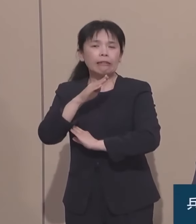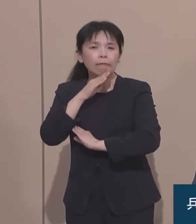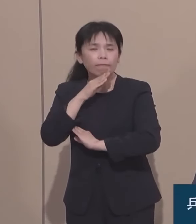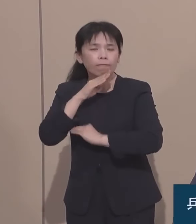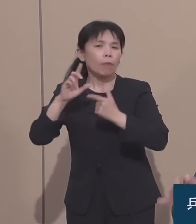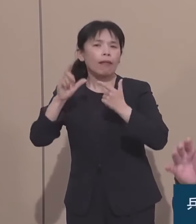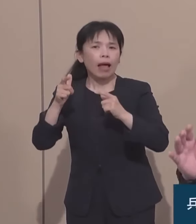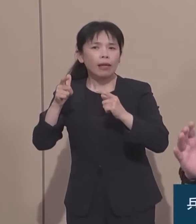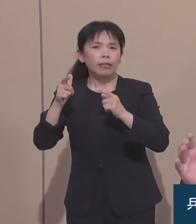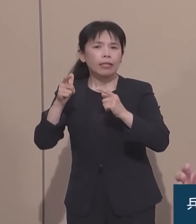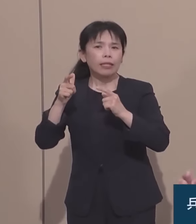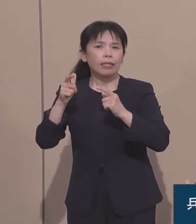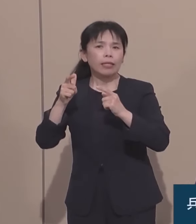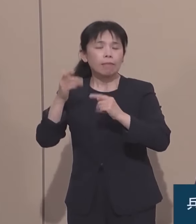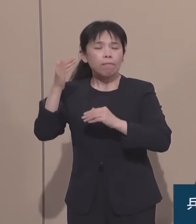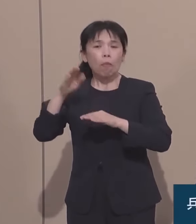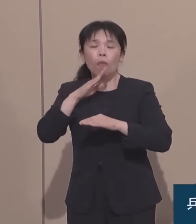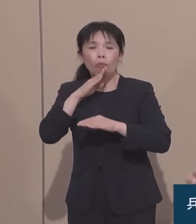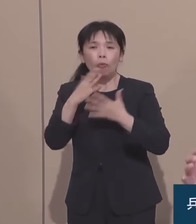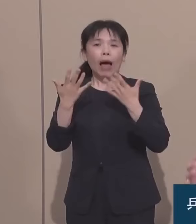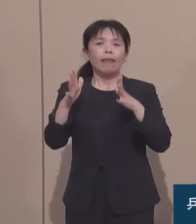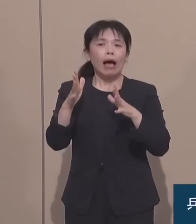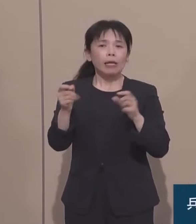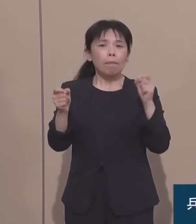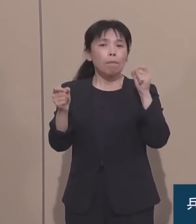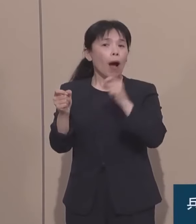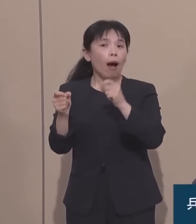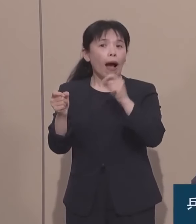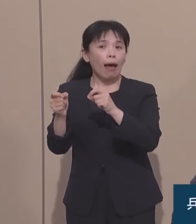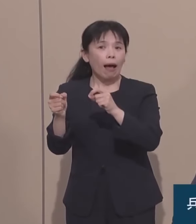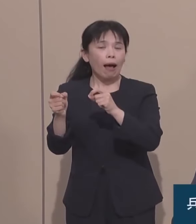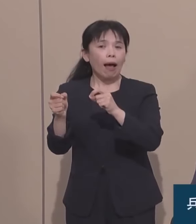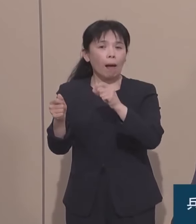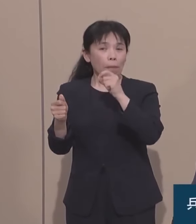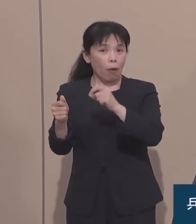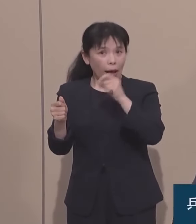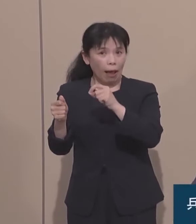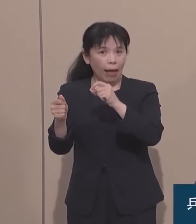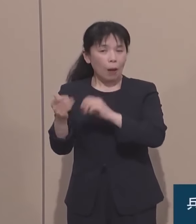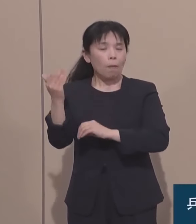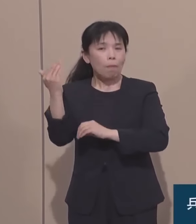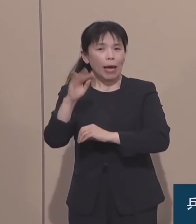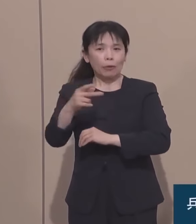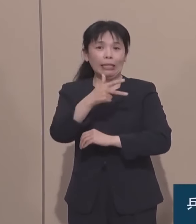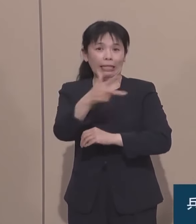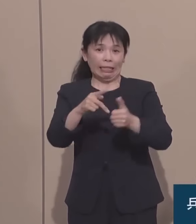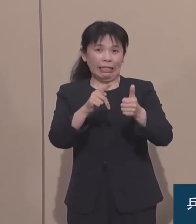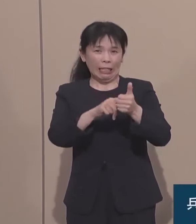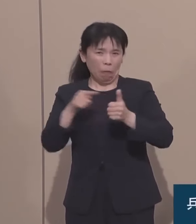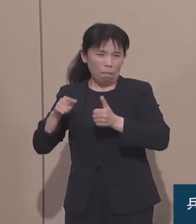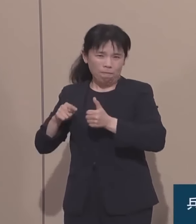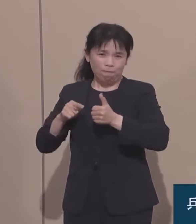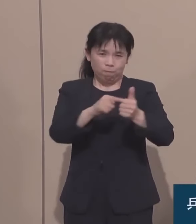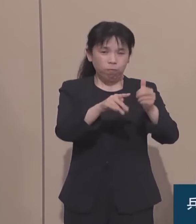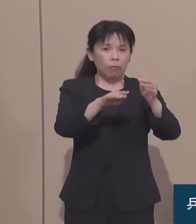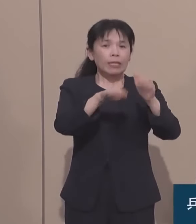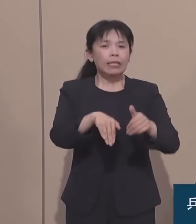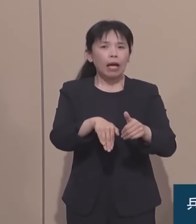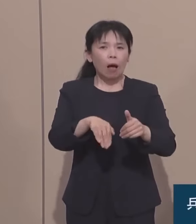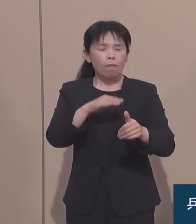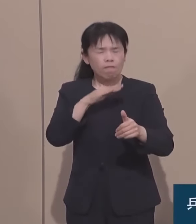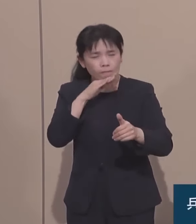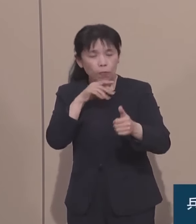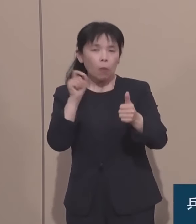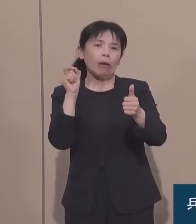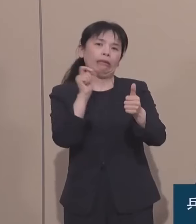ないなかったパハラをあったかのようにして全知事を攻め立てていたいじめそのもの